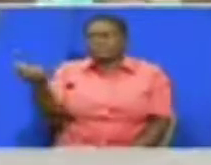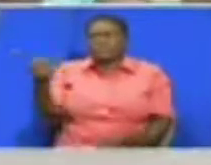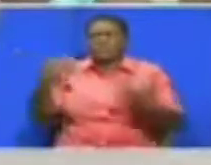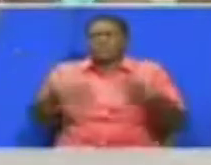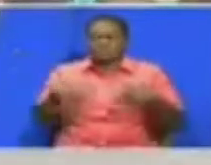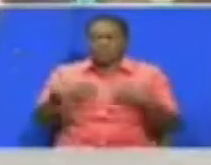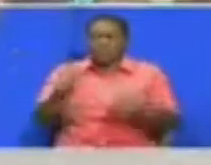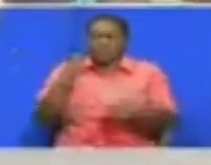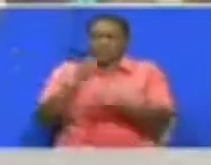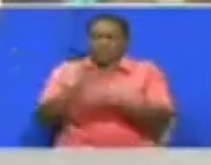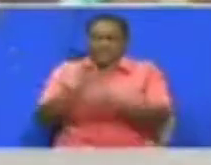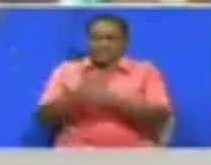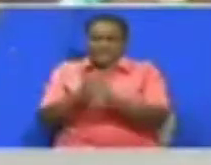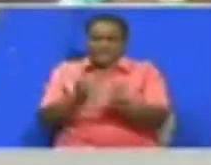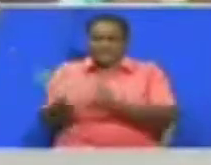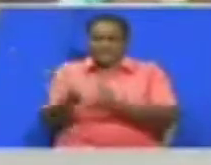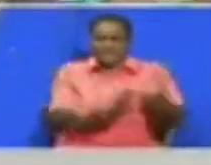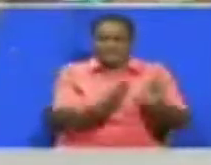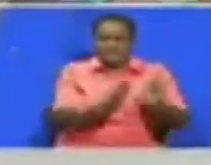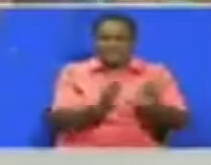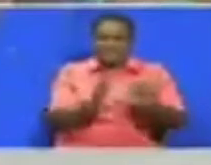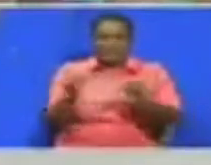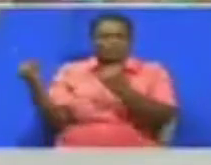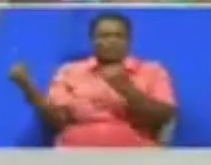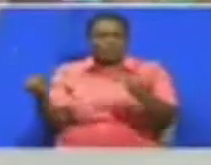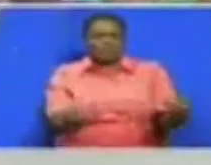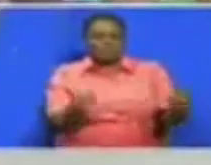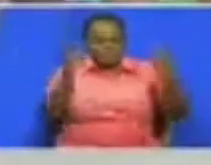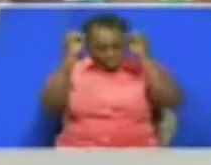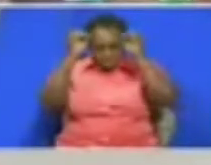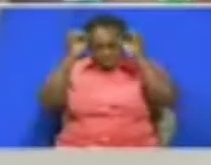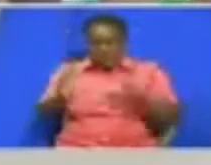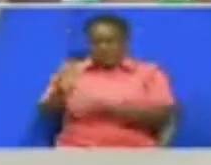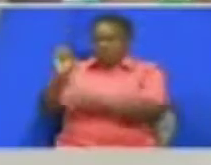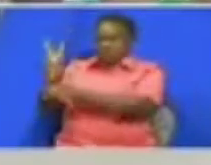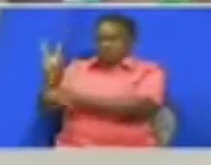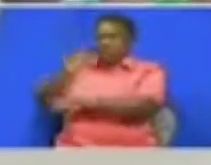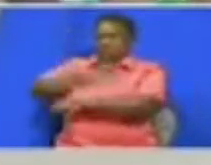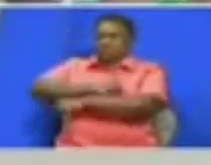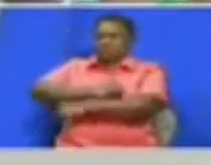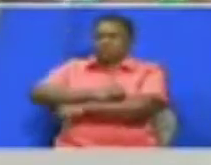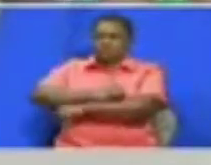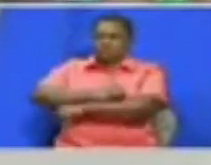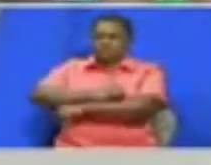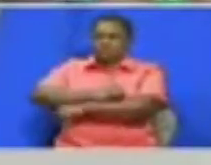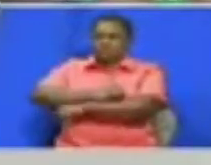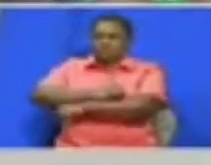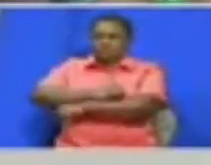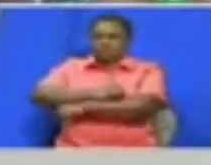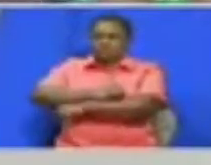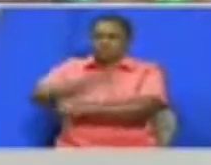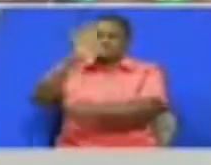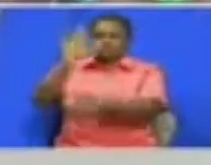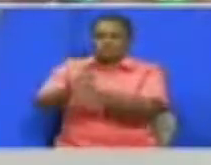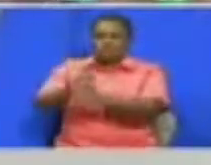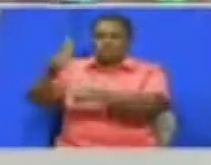hiyo kualika wanafunzi wa shule ya upili ya Kathonzweni kuja ili kujaza baadhi ya viti vilivyokuwa wazi.